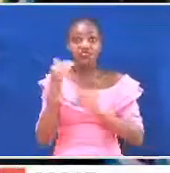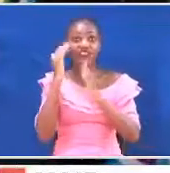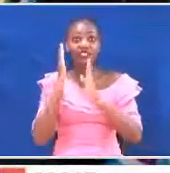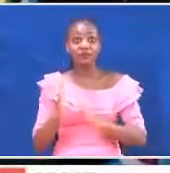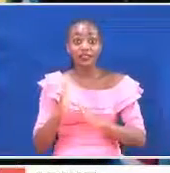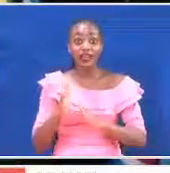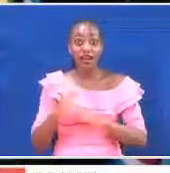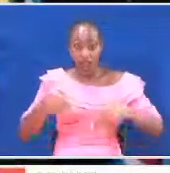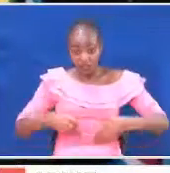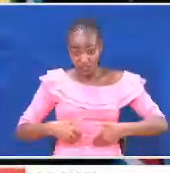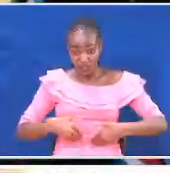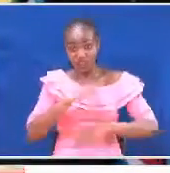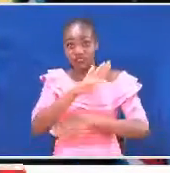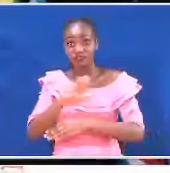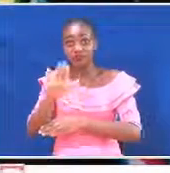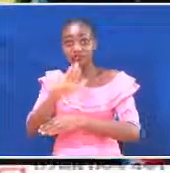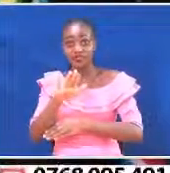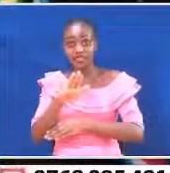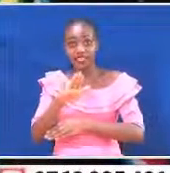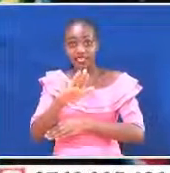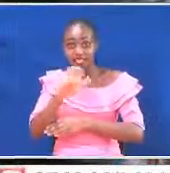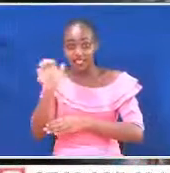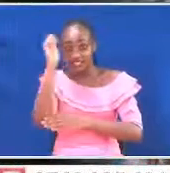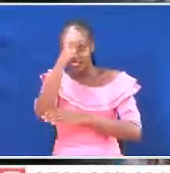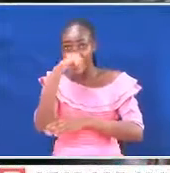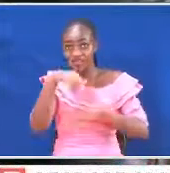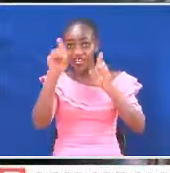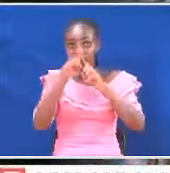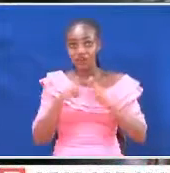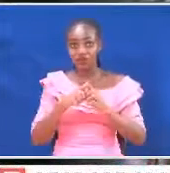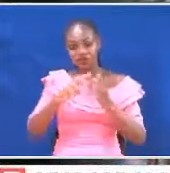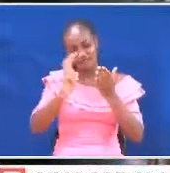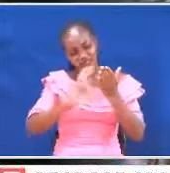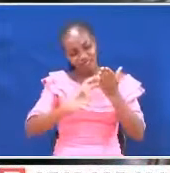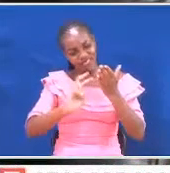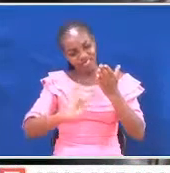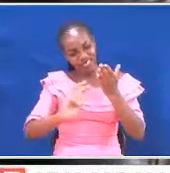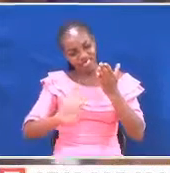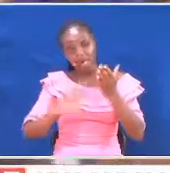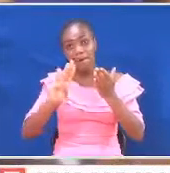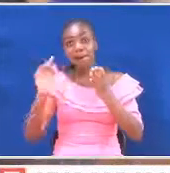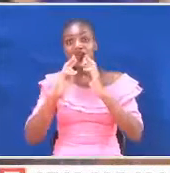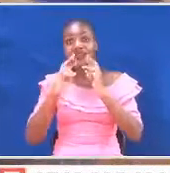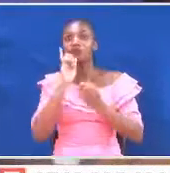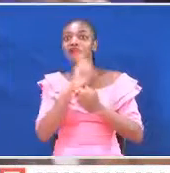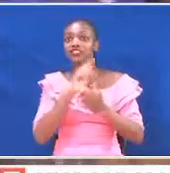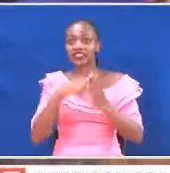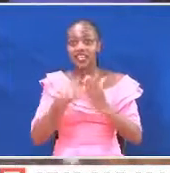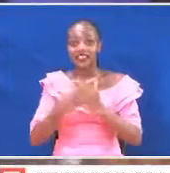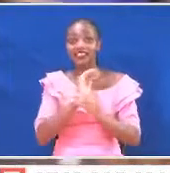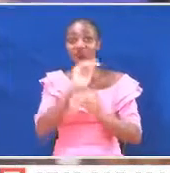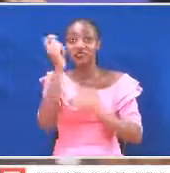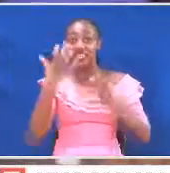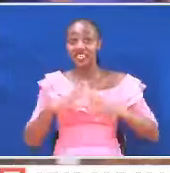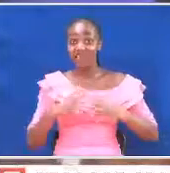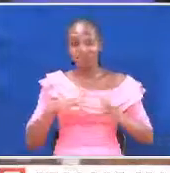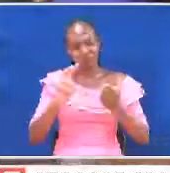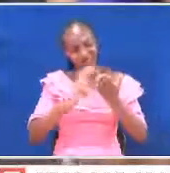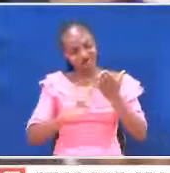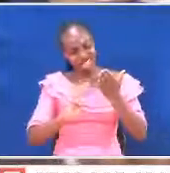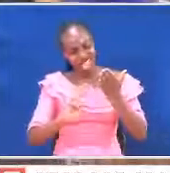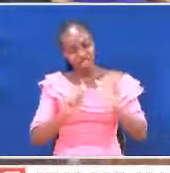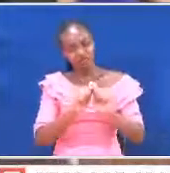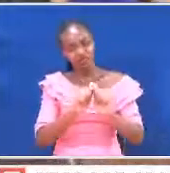bunge la vijana Afrika Mashariki. Kulingana naye, ameisoma ripoti ya BBI na anawasihi wa Kenya wafanye vivyo